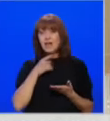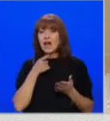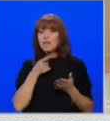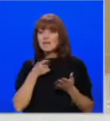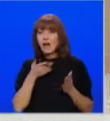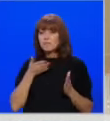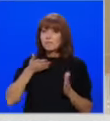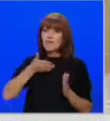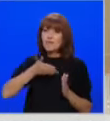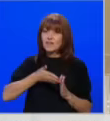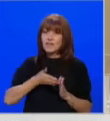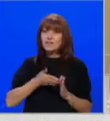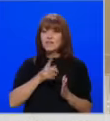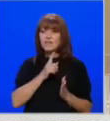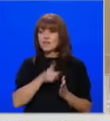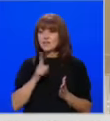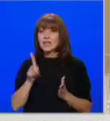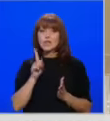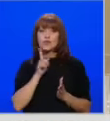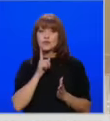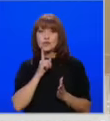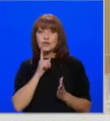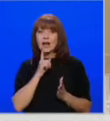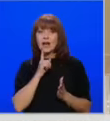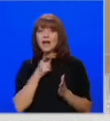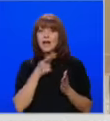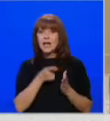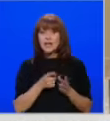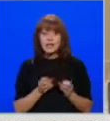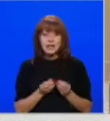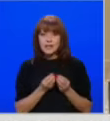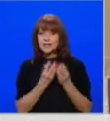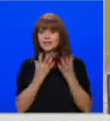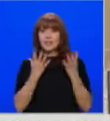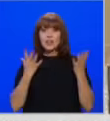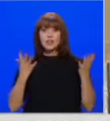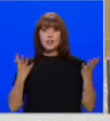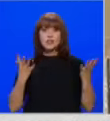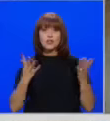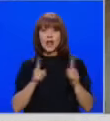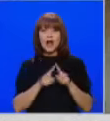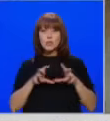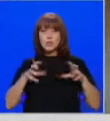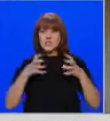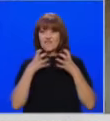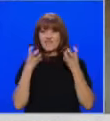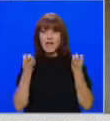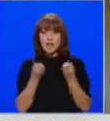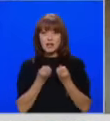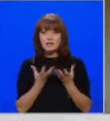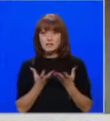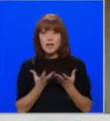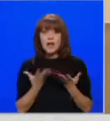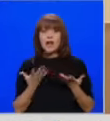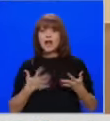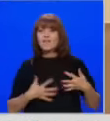прониква в всеки човек и от него изведнъж излиза някакъв звяр. Какво